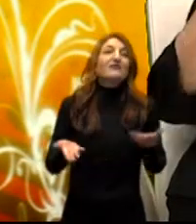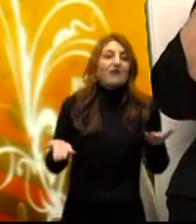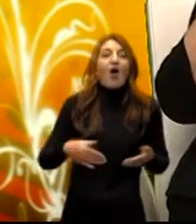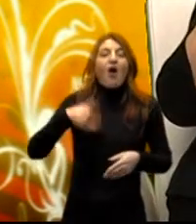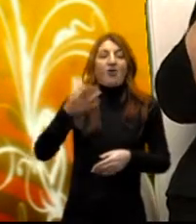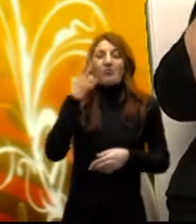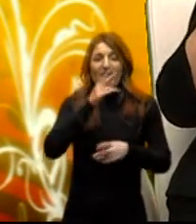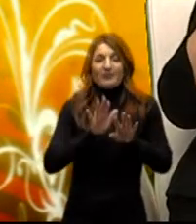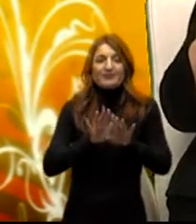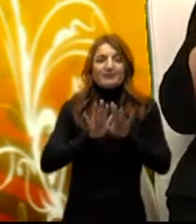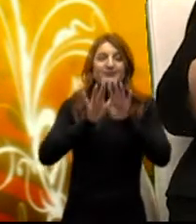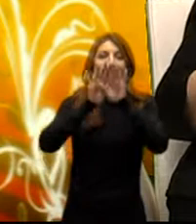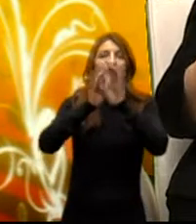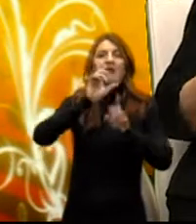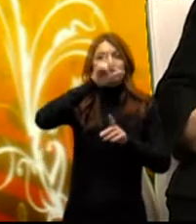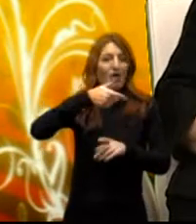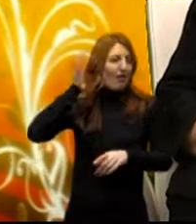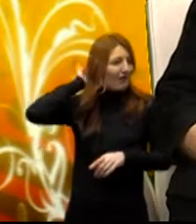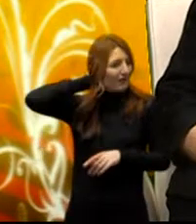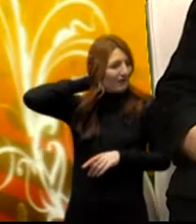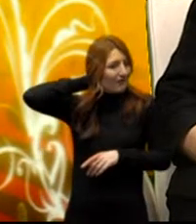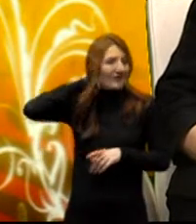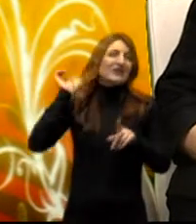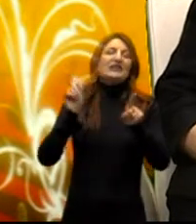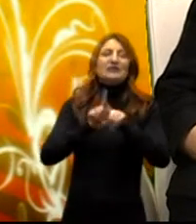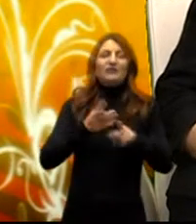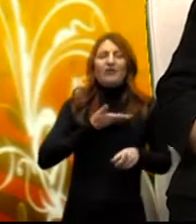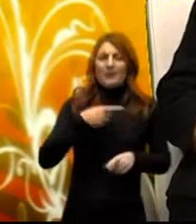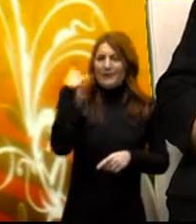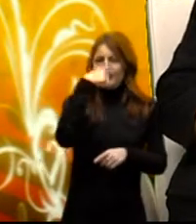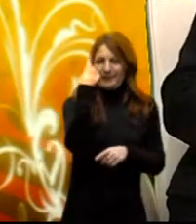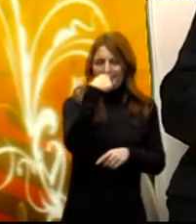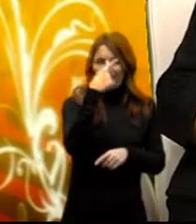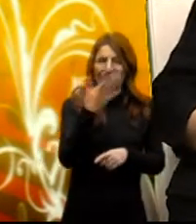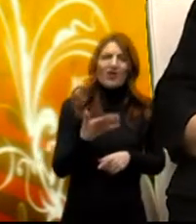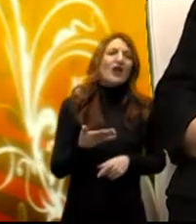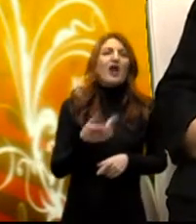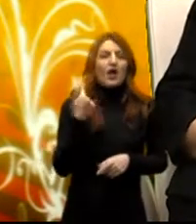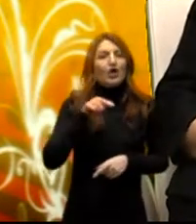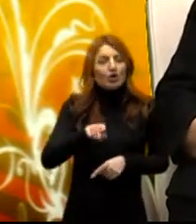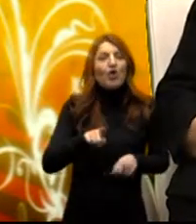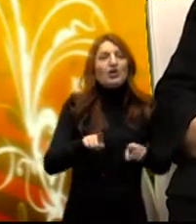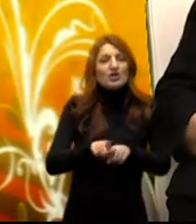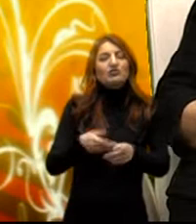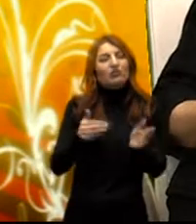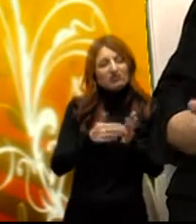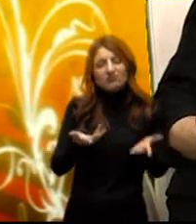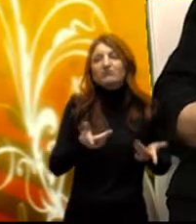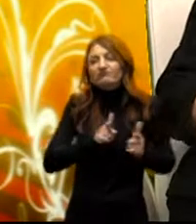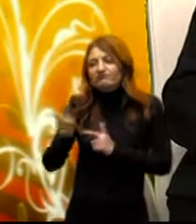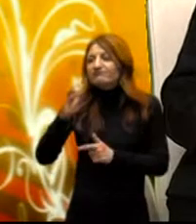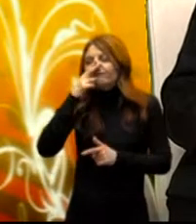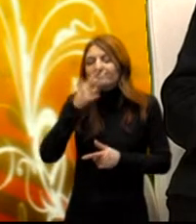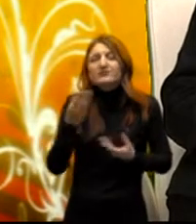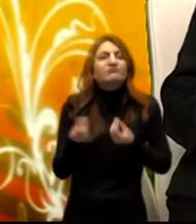dešavaju glavobolje u tom stražnjem dijelu, dešavaju se i vrtoglavice i takva glavobolja isto zahtijeva obradu, da se obradi,